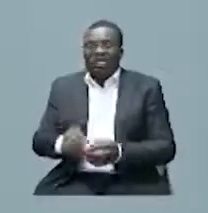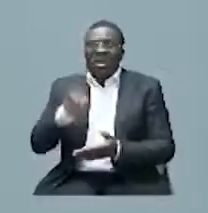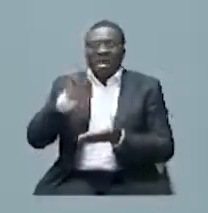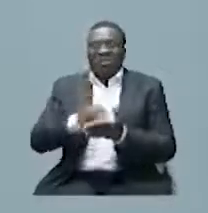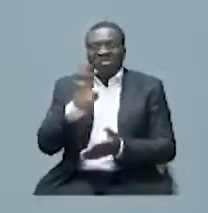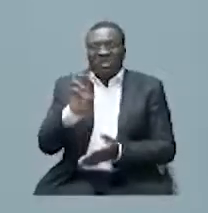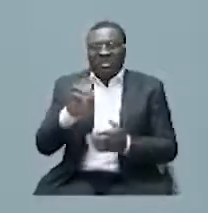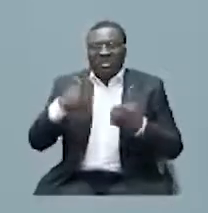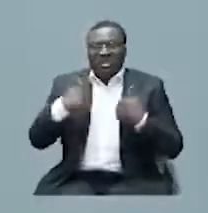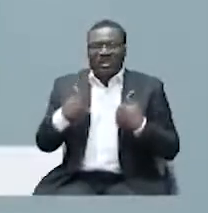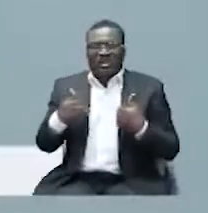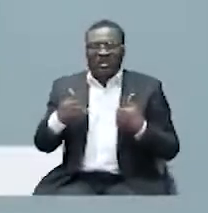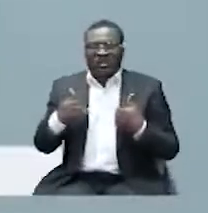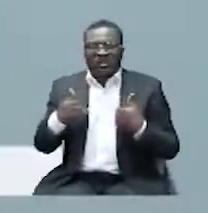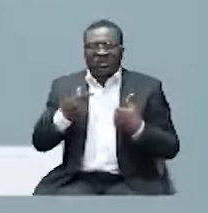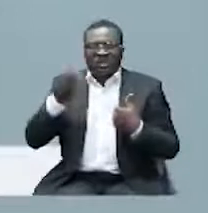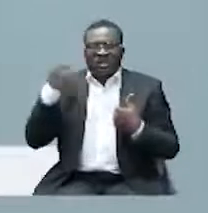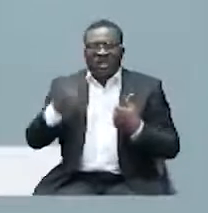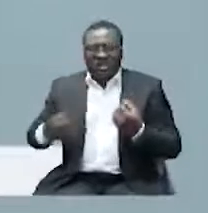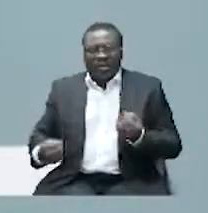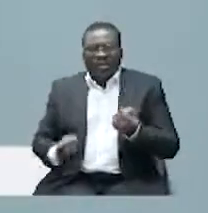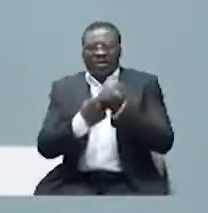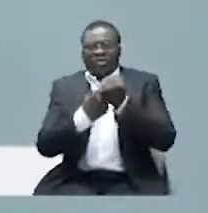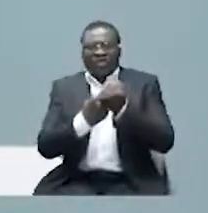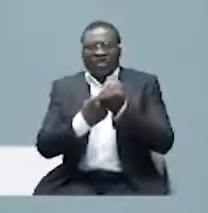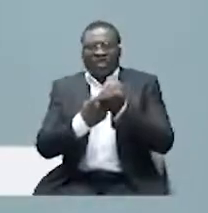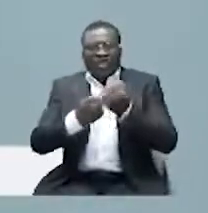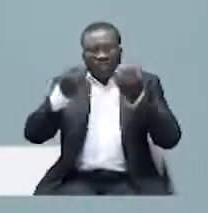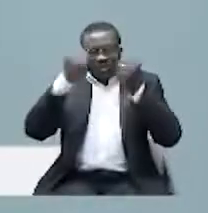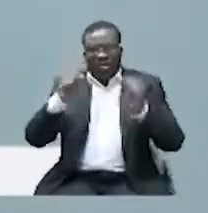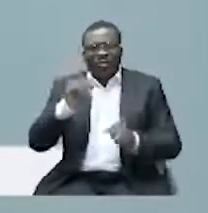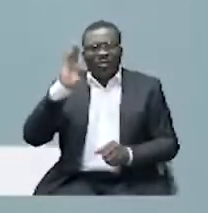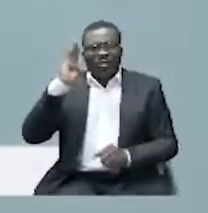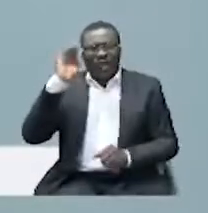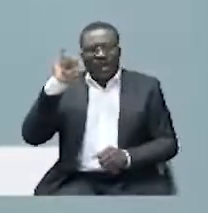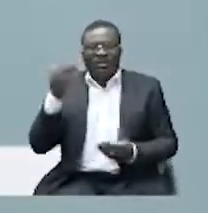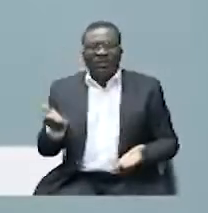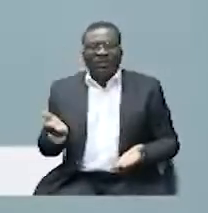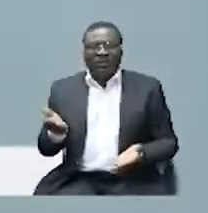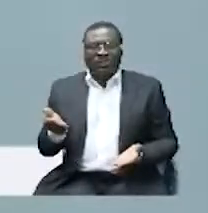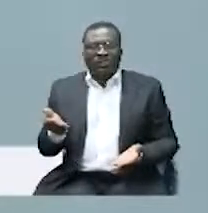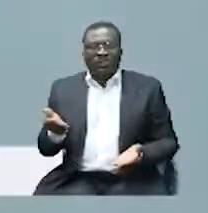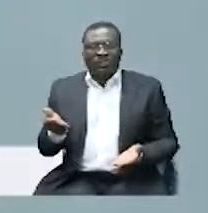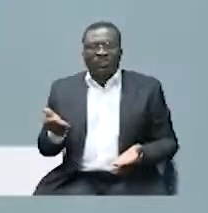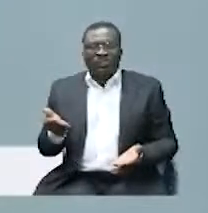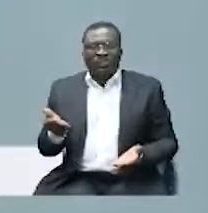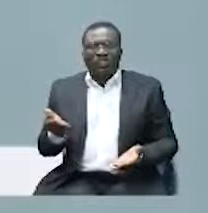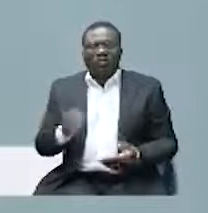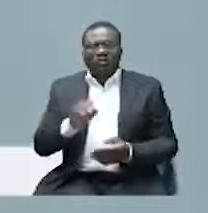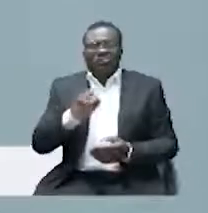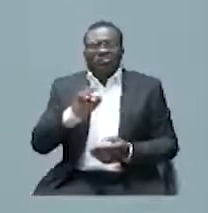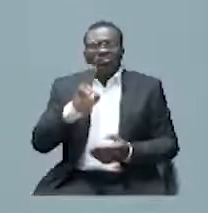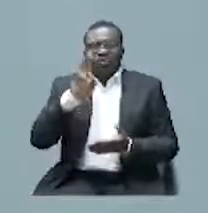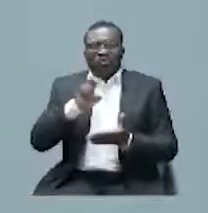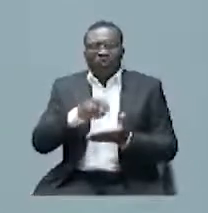j'ai été un soutien visible du président Boni Yayi. Il venait de faire, en 2007,